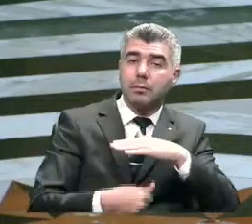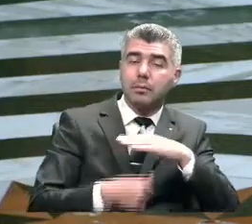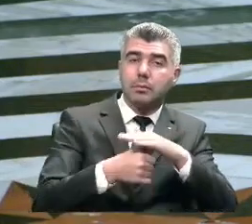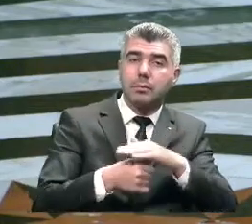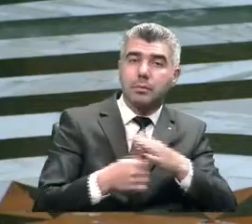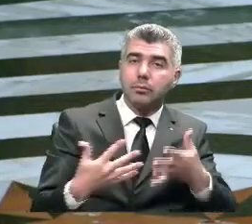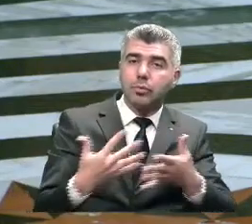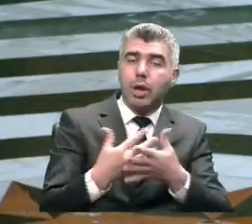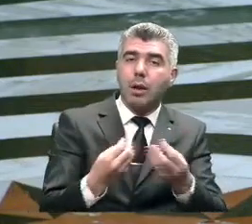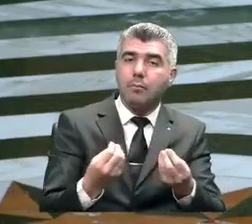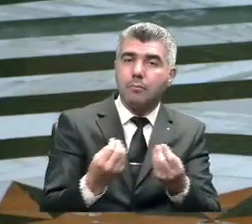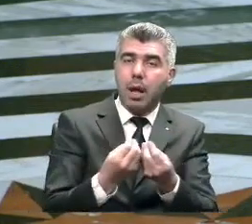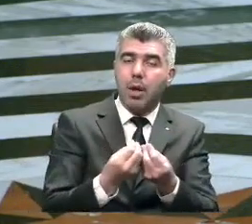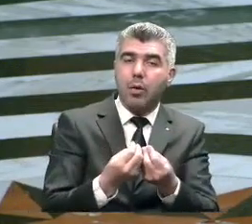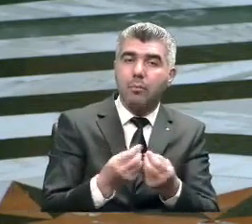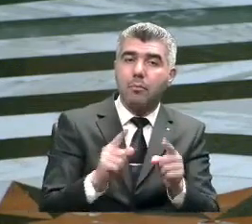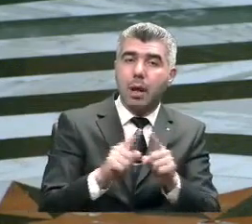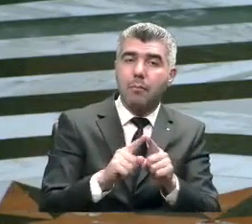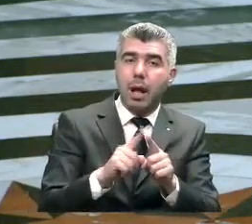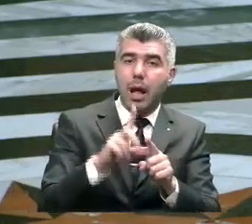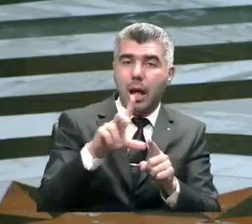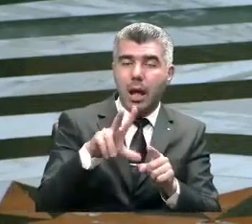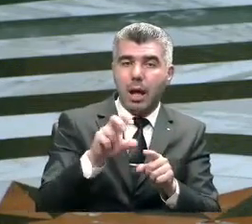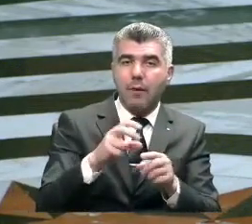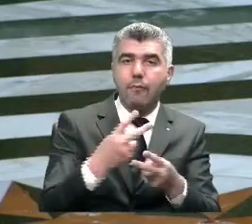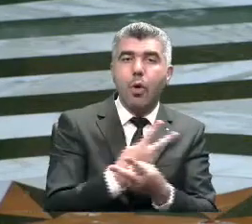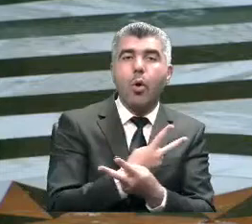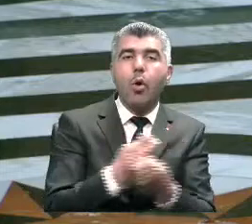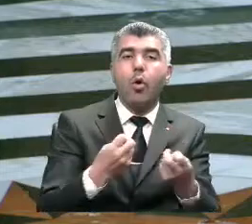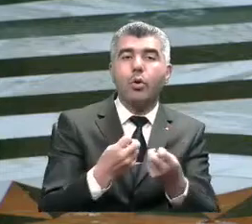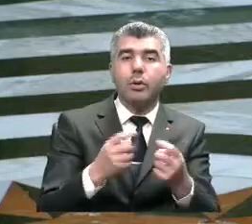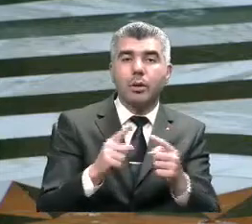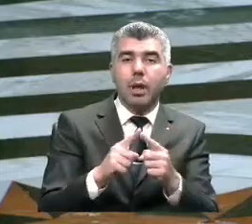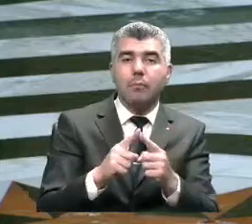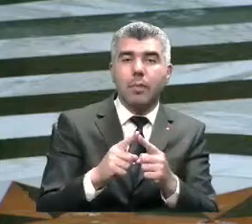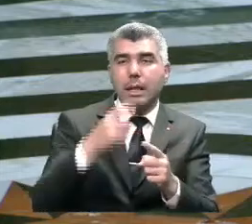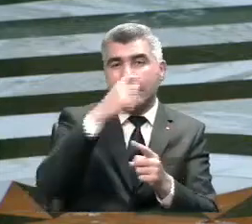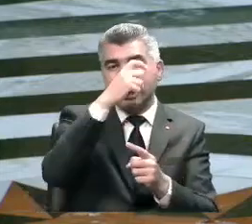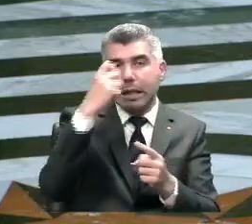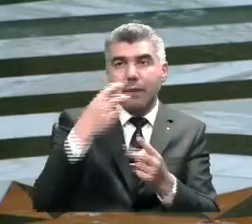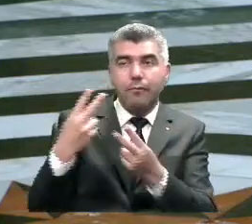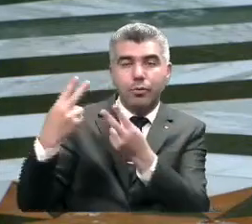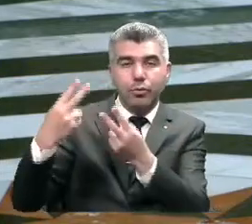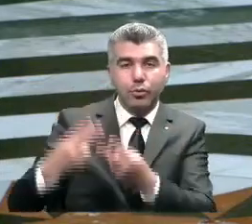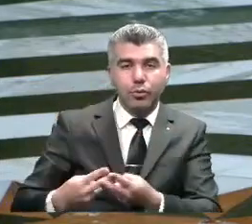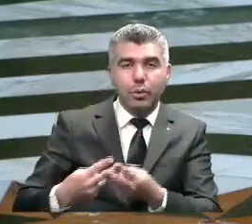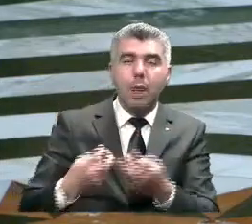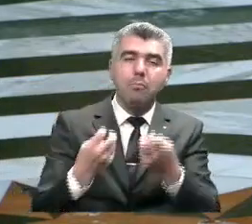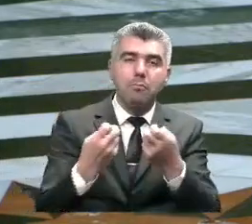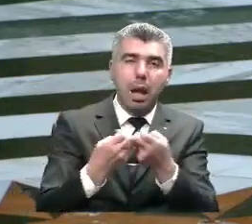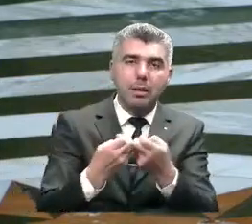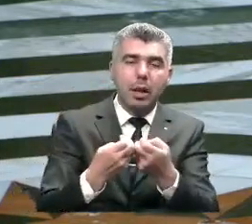خلال فترة الذروة التي تتزامن مع عملية المرحبة